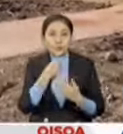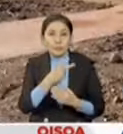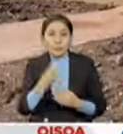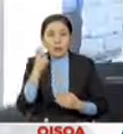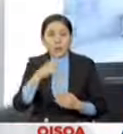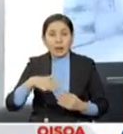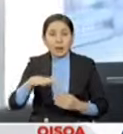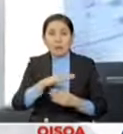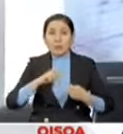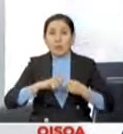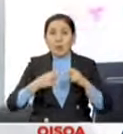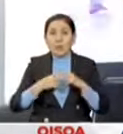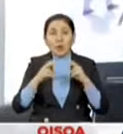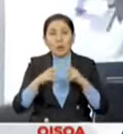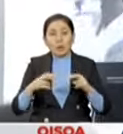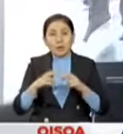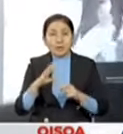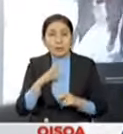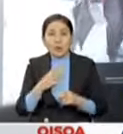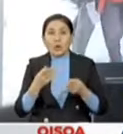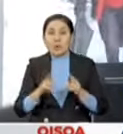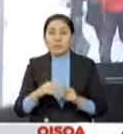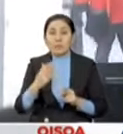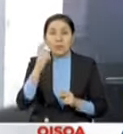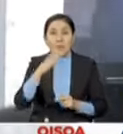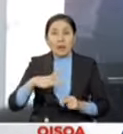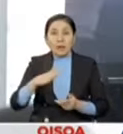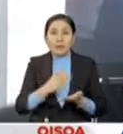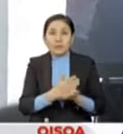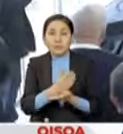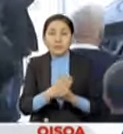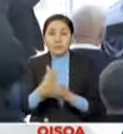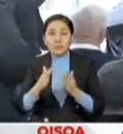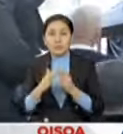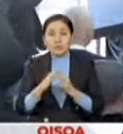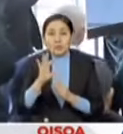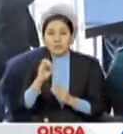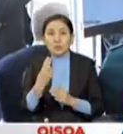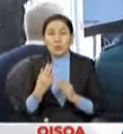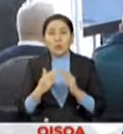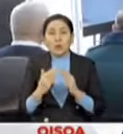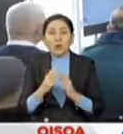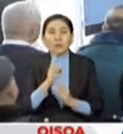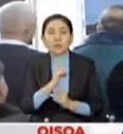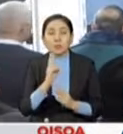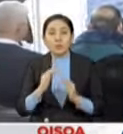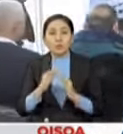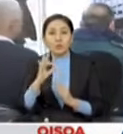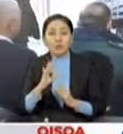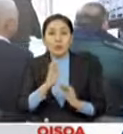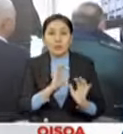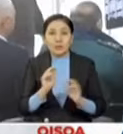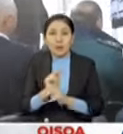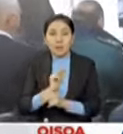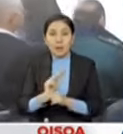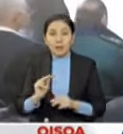va ko'chalardagi muammolar o'rganildi. Qolaversa, xonadon-xonadon yurib, ijtimoiy qo'llab-quvvatlashga muhtoj oilalarga ularning uy-joylarini